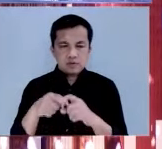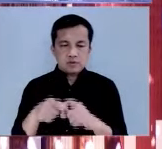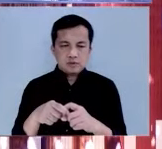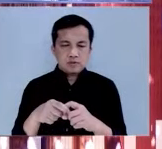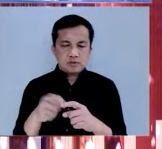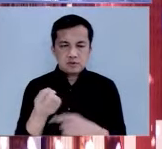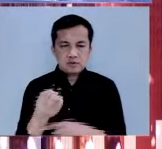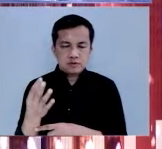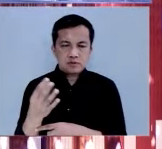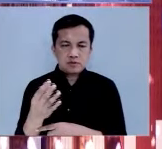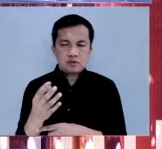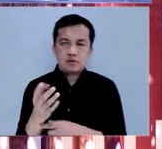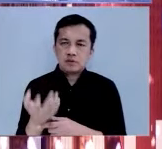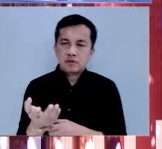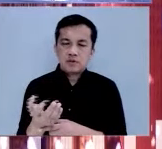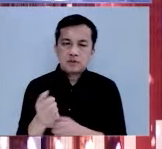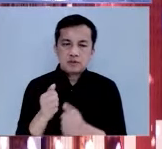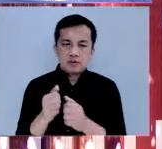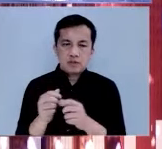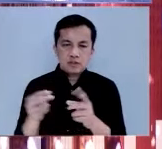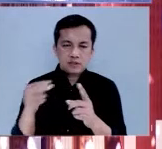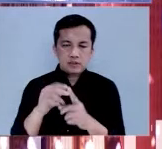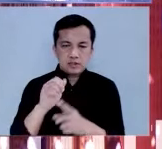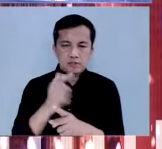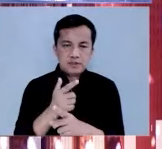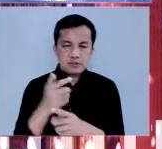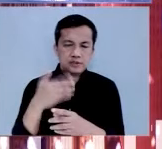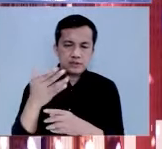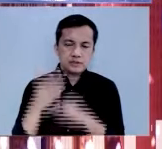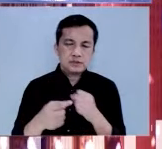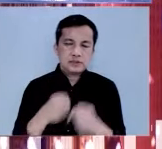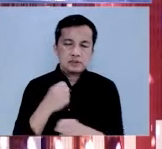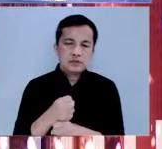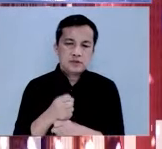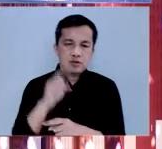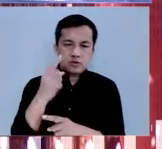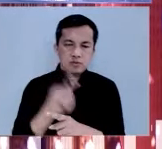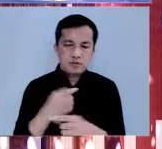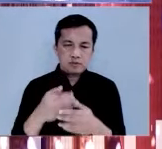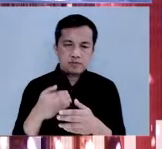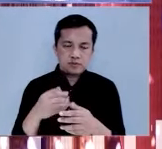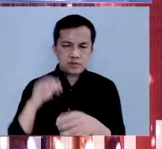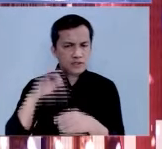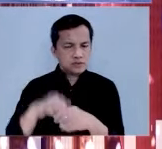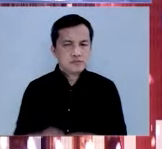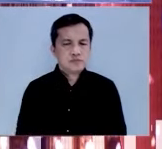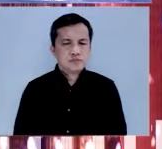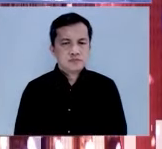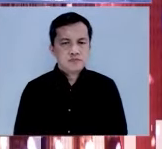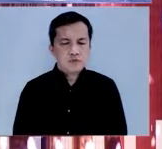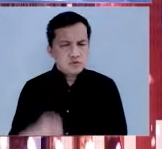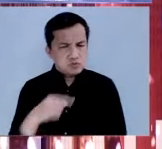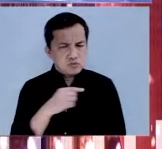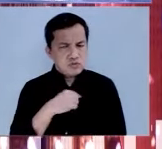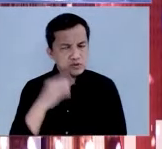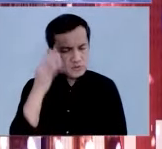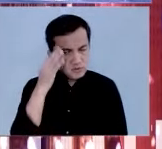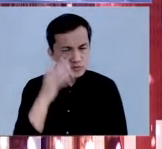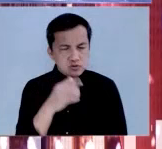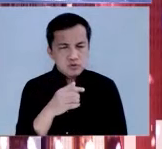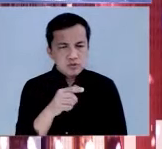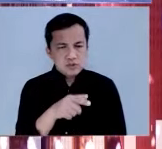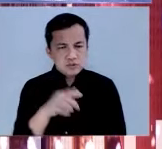ang bagsak niyan is until April of next year one month before the may elections do we know kung si Mayor